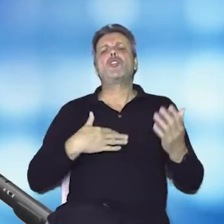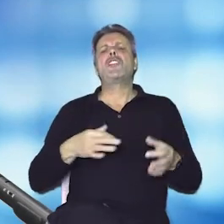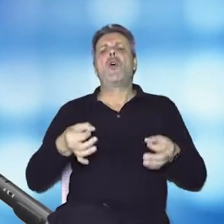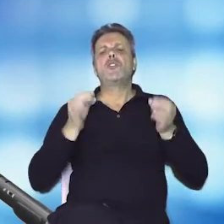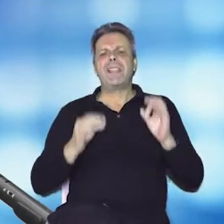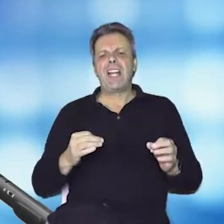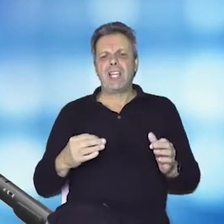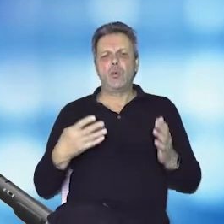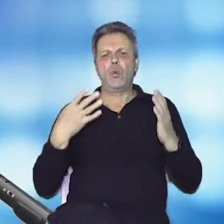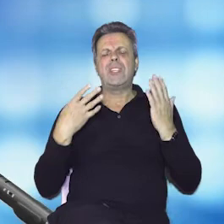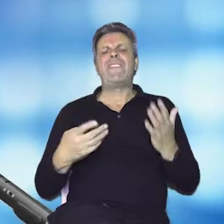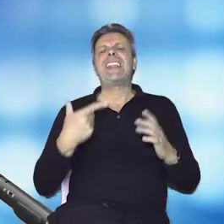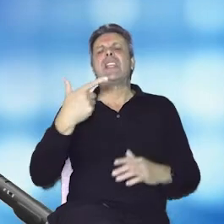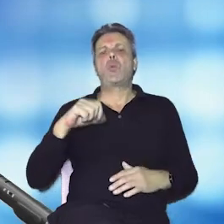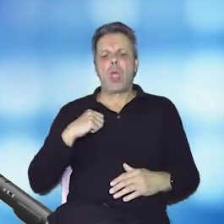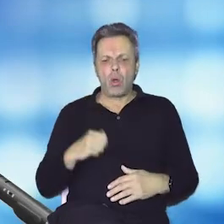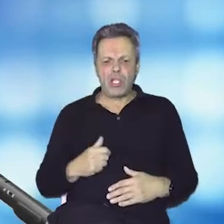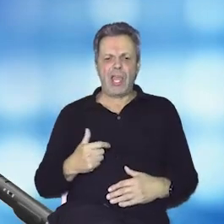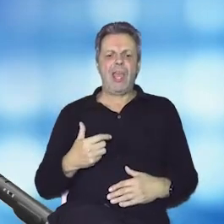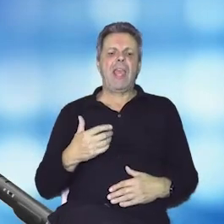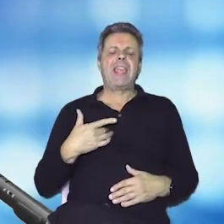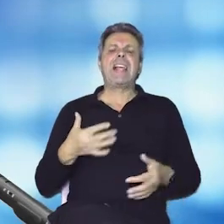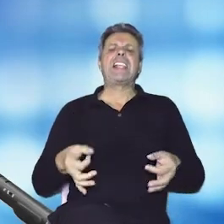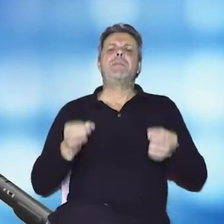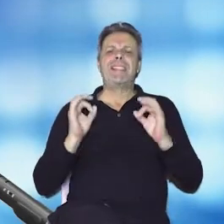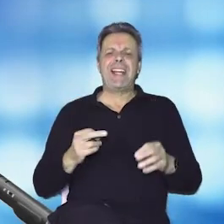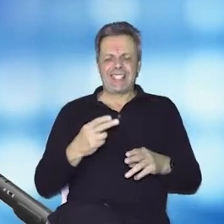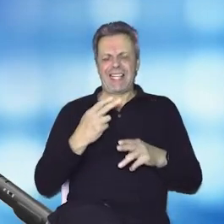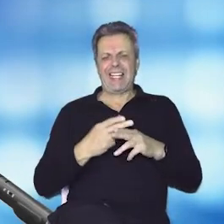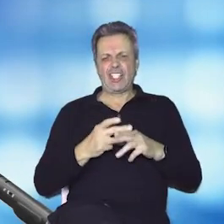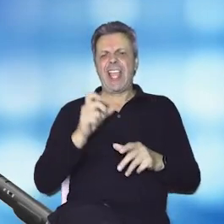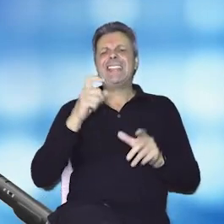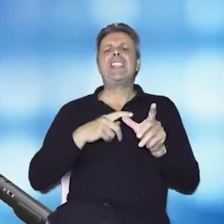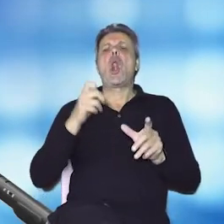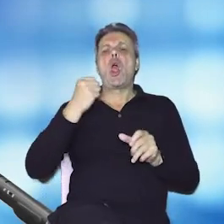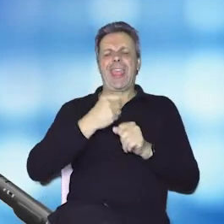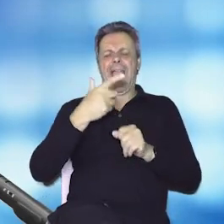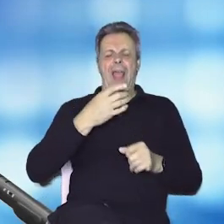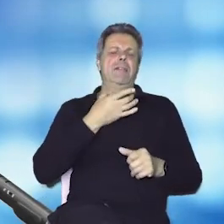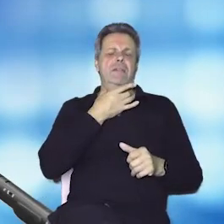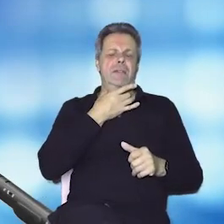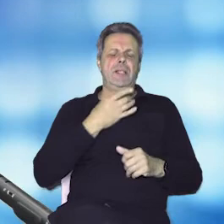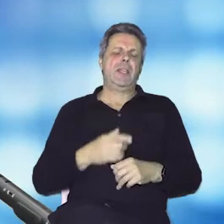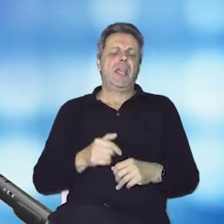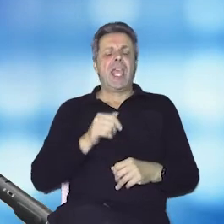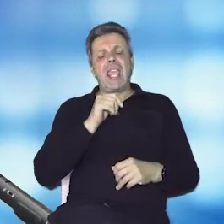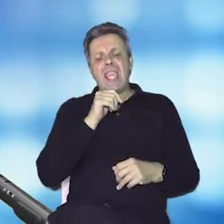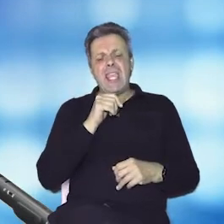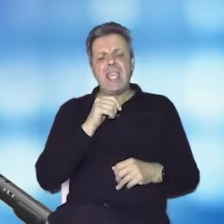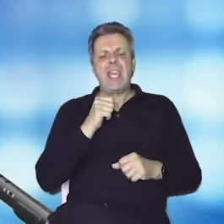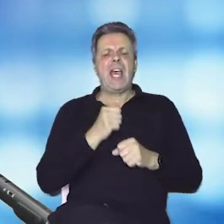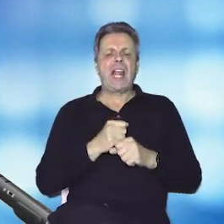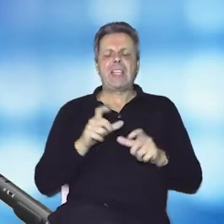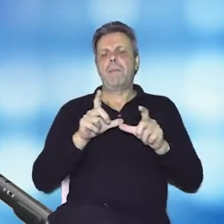specijalizaciju 1992. godine i ja sam specijalist kliničke citologije prvenstveno. I radim